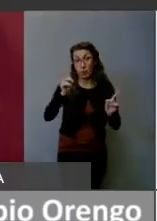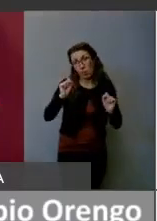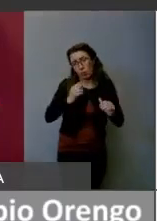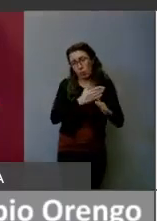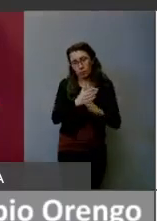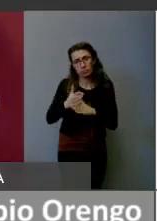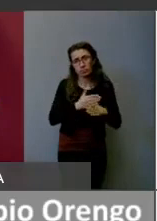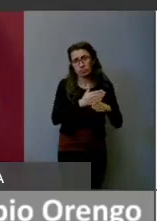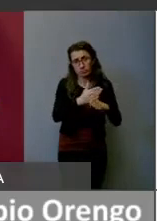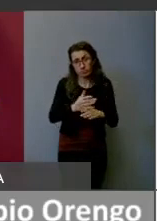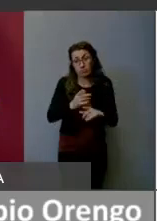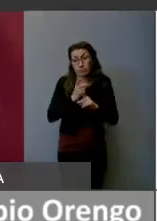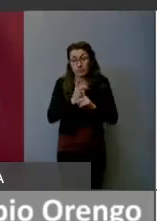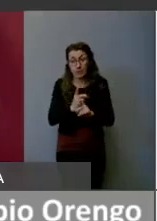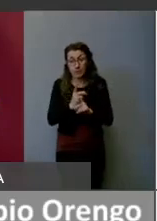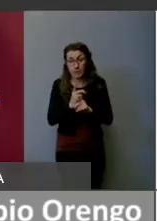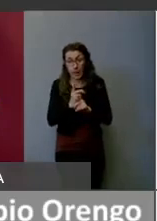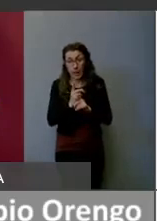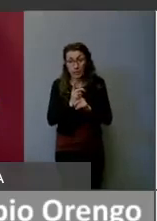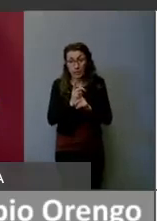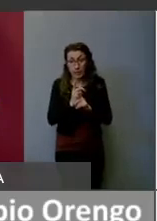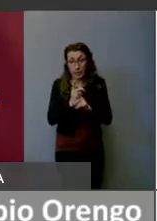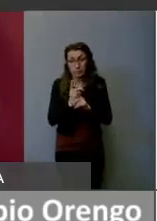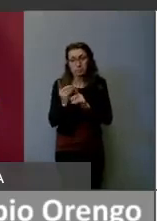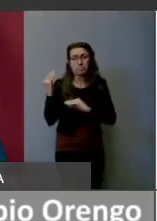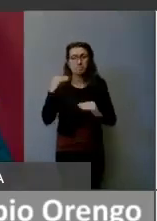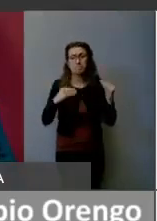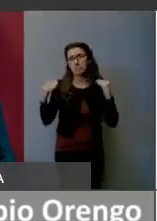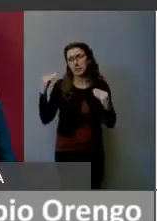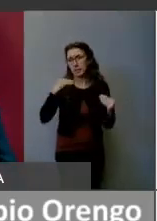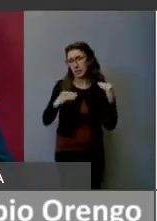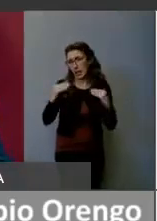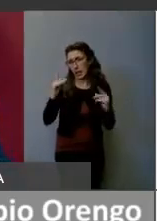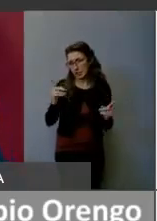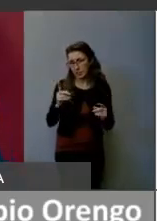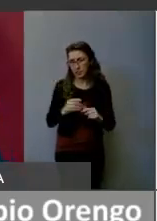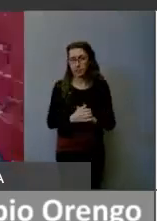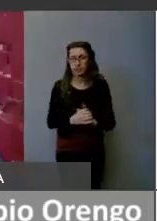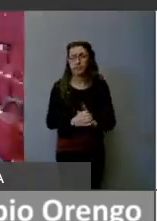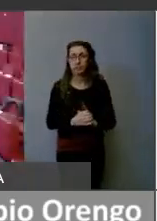alle richieste che testè ha fatto.